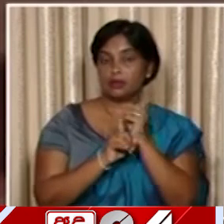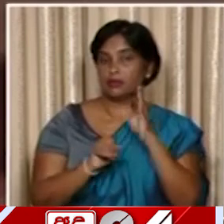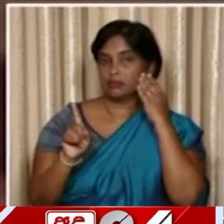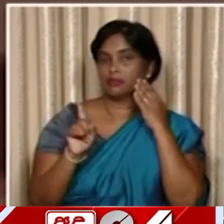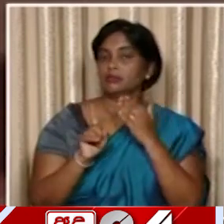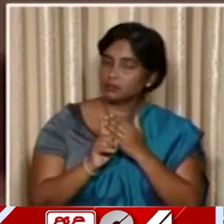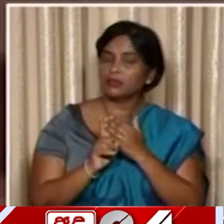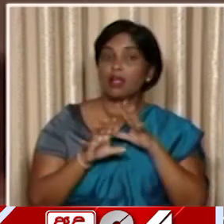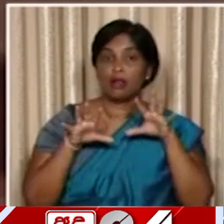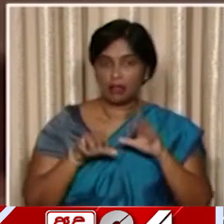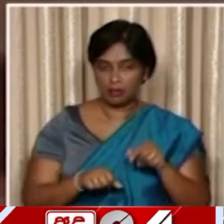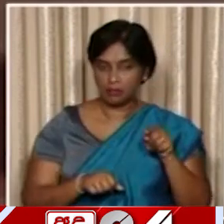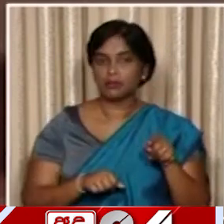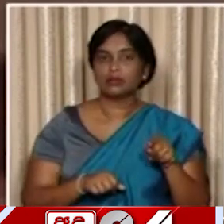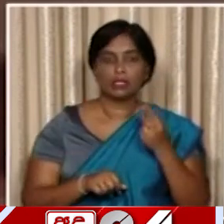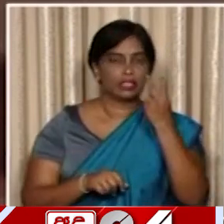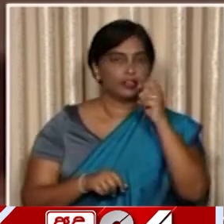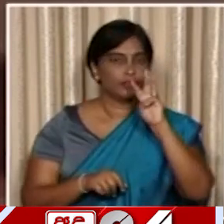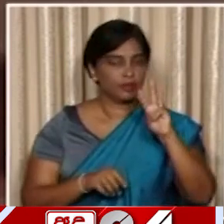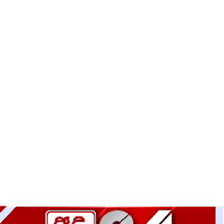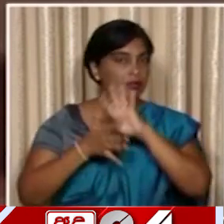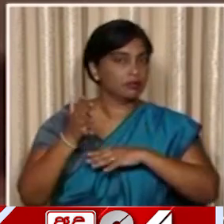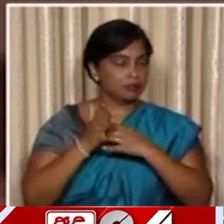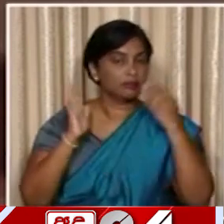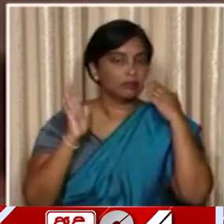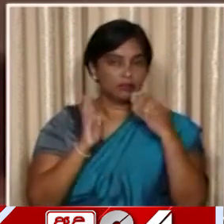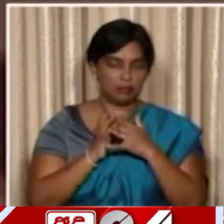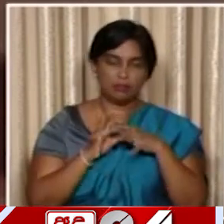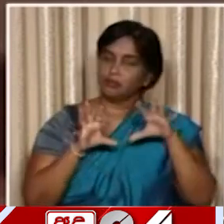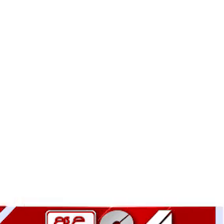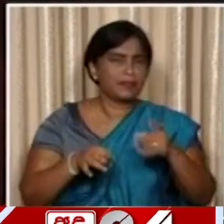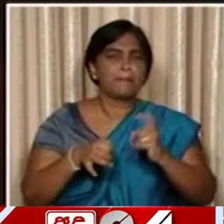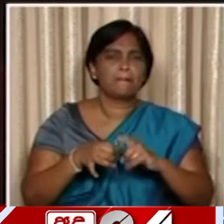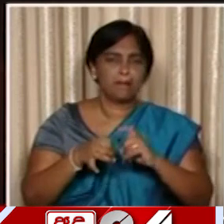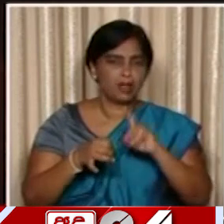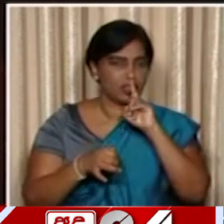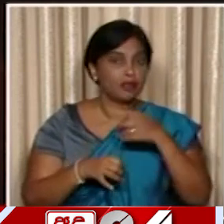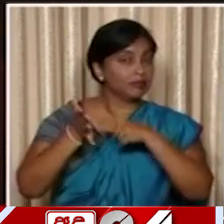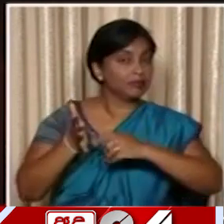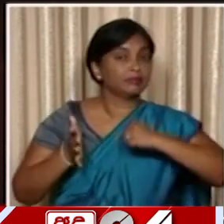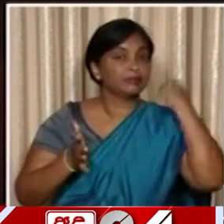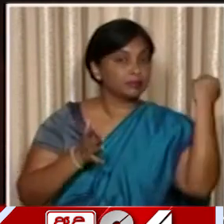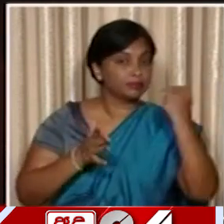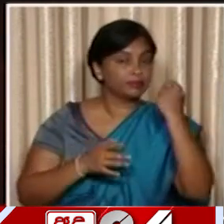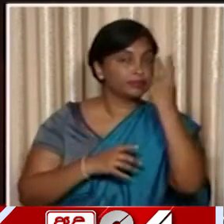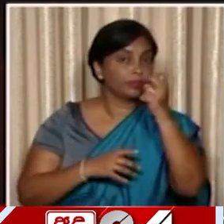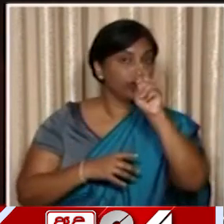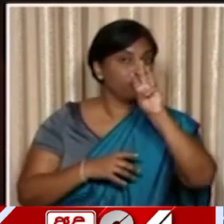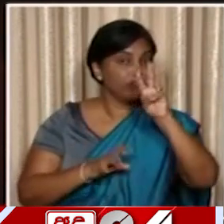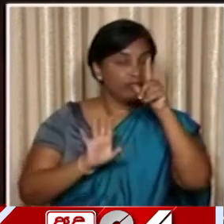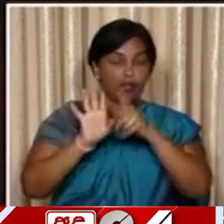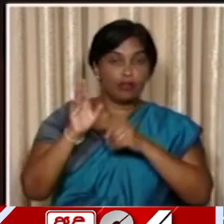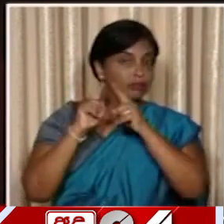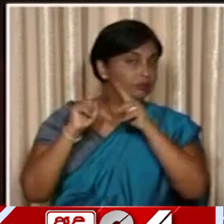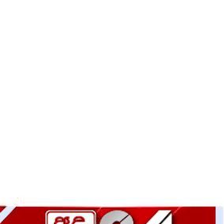දායකත්වයේ නැත්නම් අයිතිය 2023 අයවැය යෝජනාවලියට හිමි වෙනවා ගරු කථානායකතුමනි. මම ඇහුවේ 2023 වසර